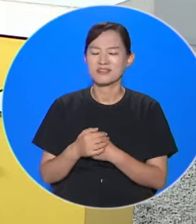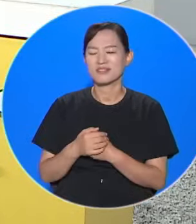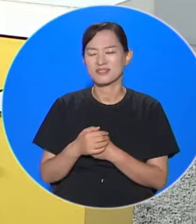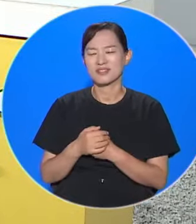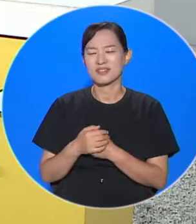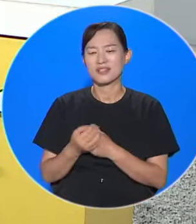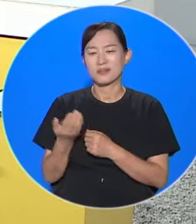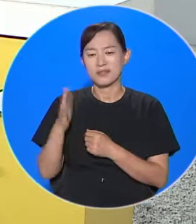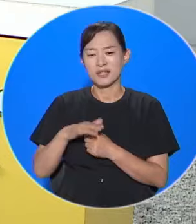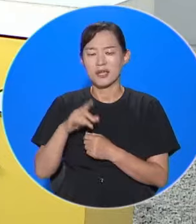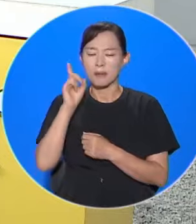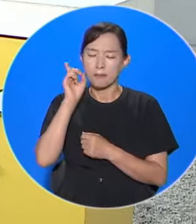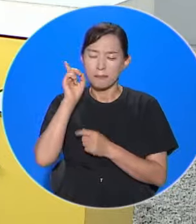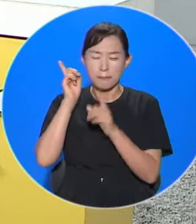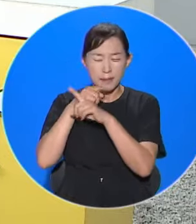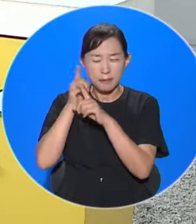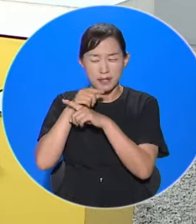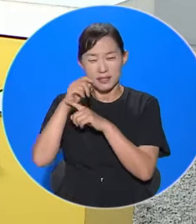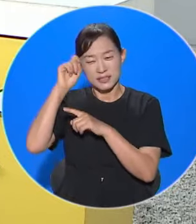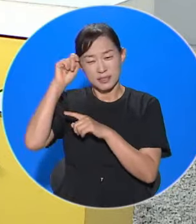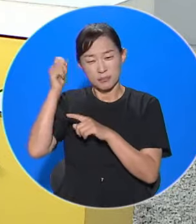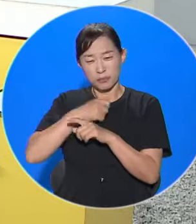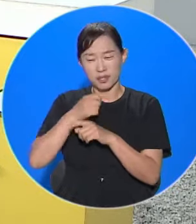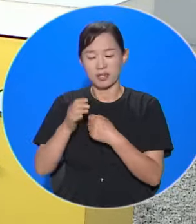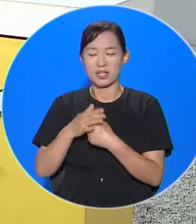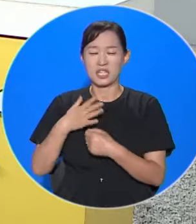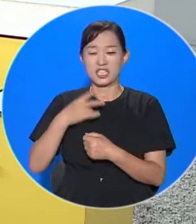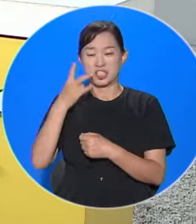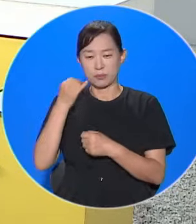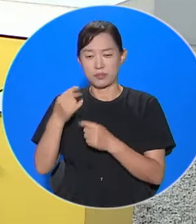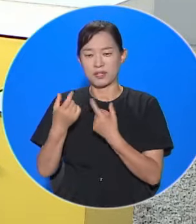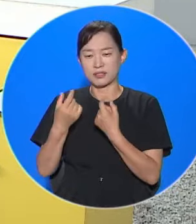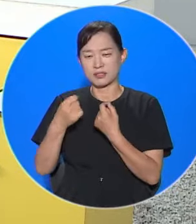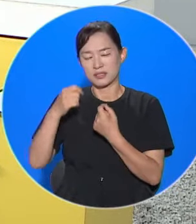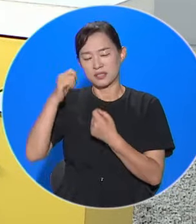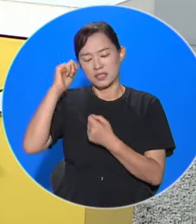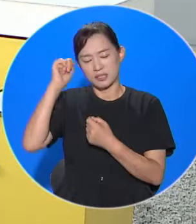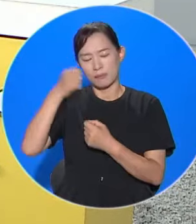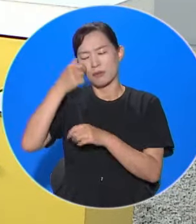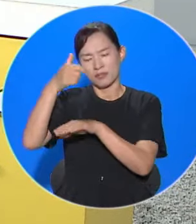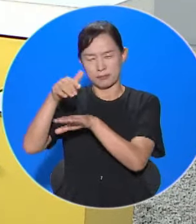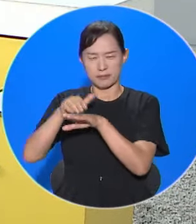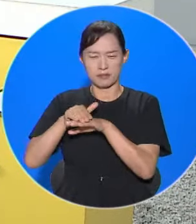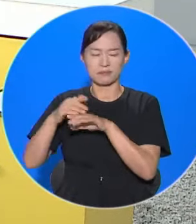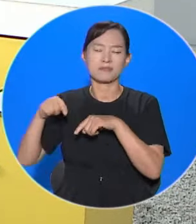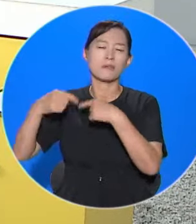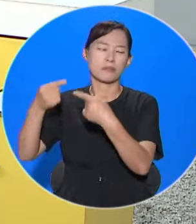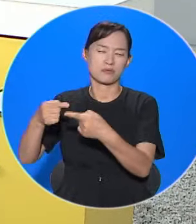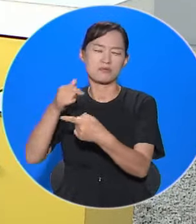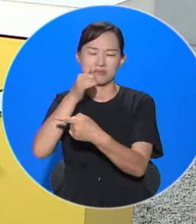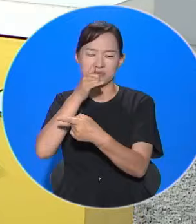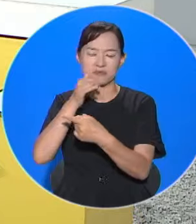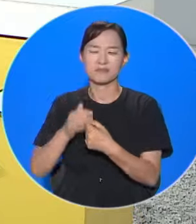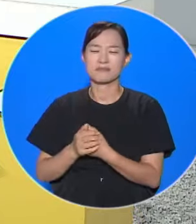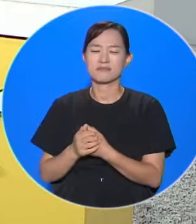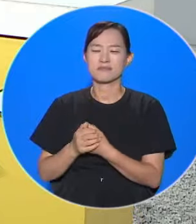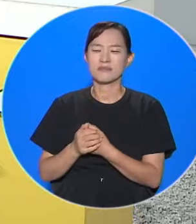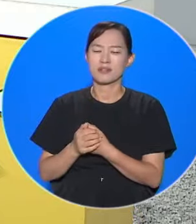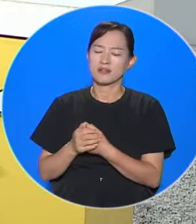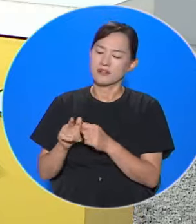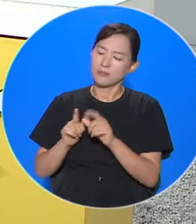이제 매일 새벽에 네. 저희 시어머니하고 같이 이렇게 새벽 전화를 닦고 있거든요. 네네. 네. 그래서